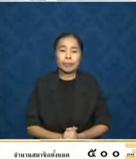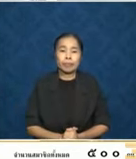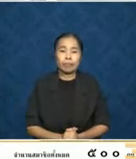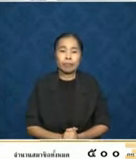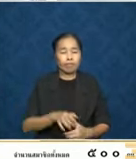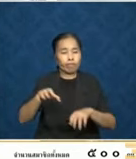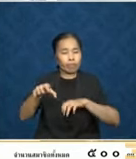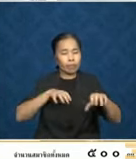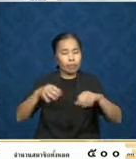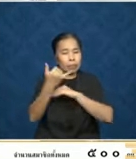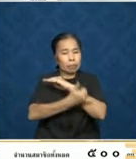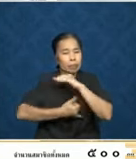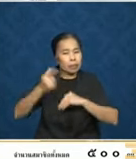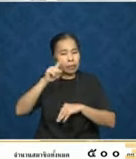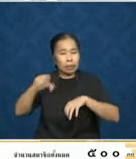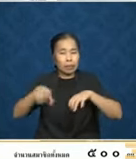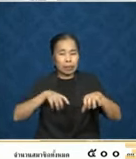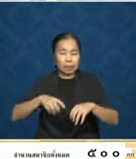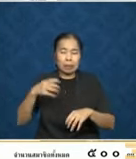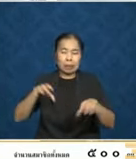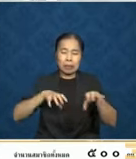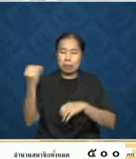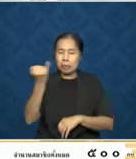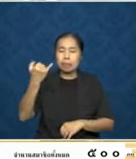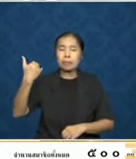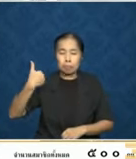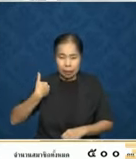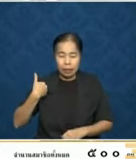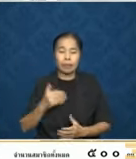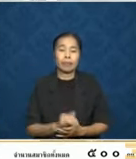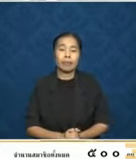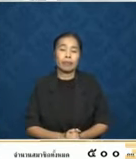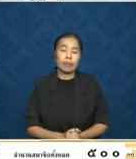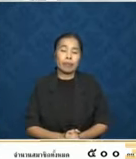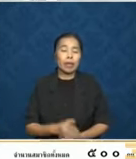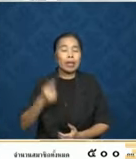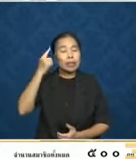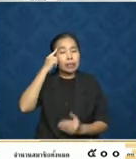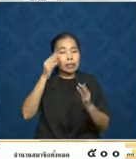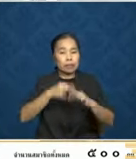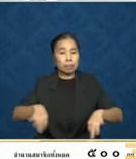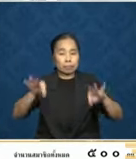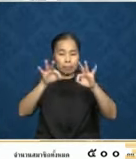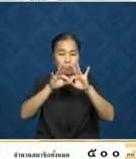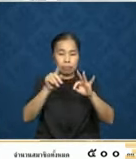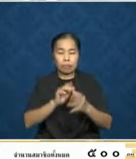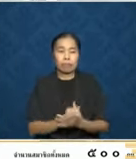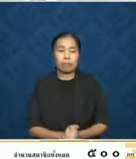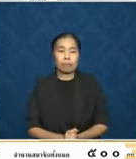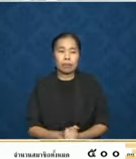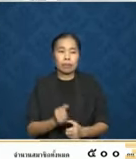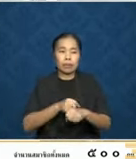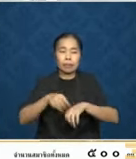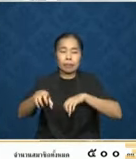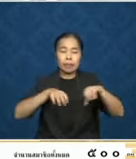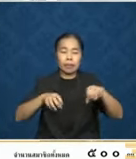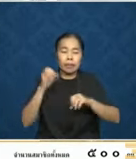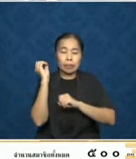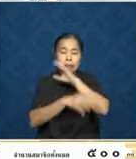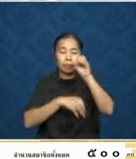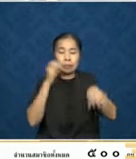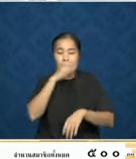บริหารจัดการขยะที่แย่กว่าเราก็มีครับท่านประธานทั้งหมดนี้ผมคิดว่าหัวใจสำคัญก็คือว่าการจัดการขยะเนี่ยจัด